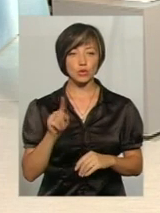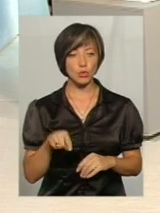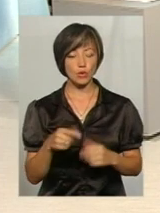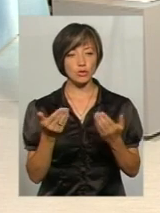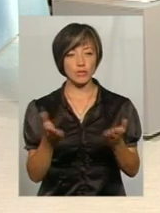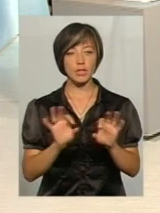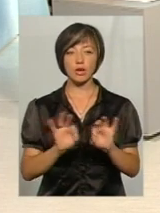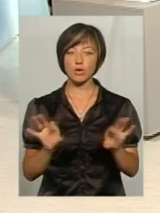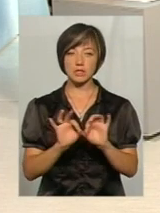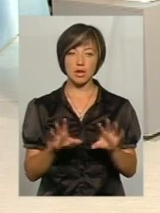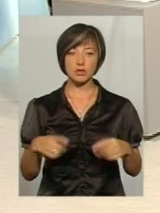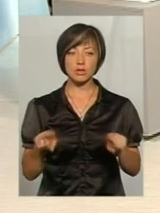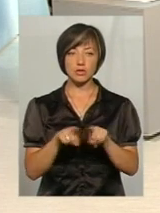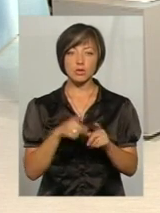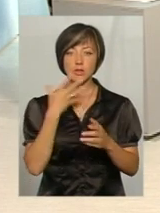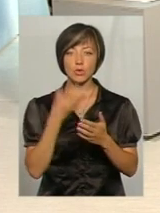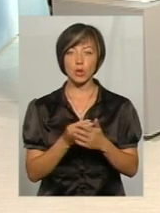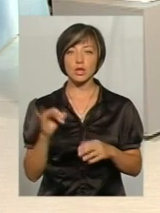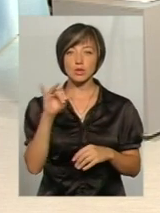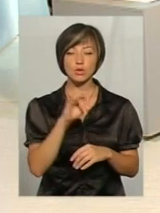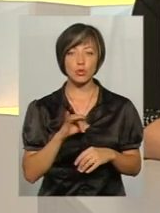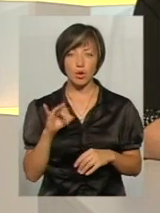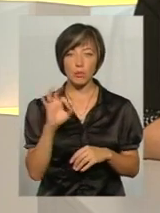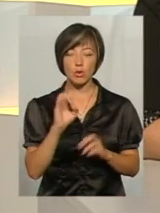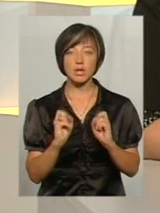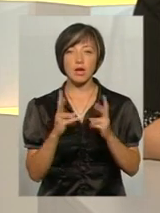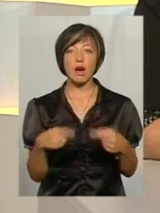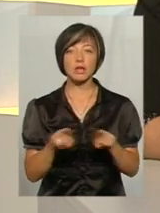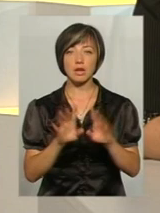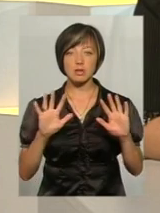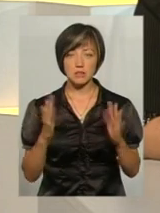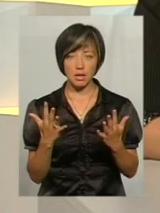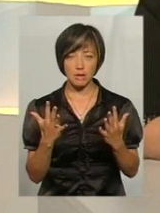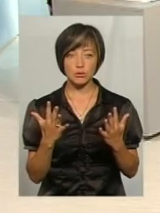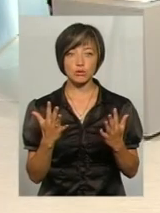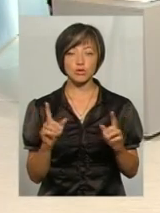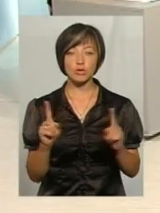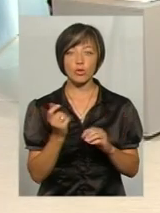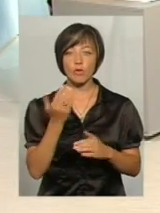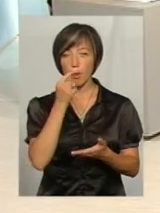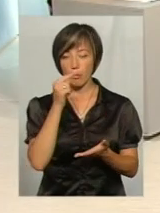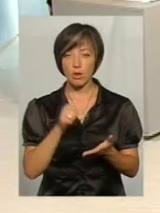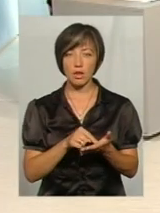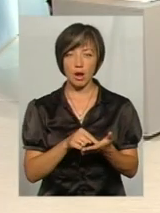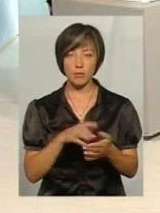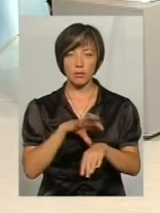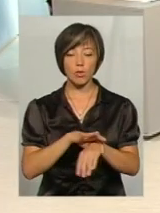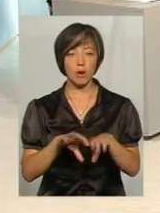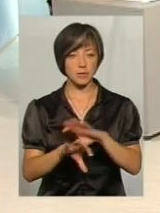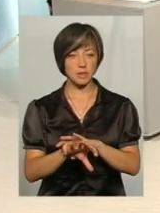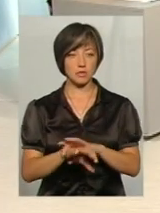ви розкажете все ж таку свою історію і про те, як так сталося, що ви потрапили у